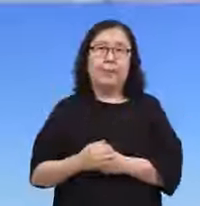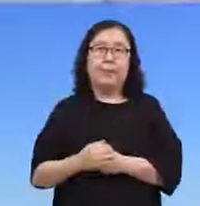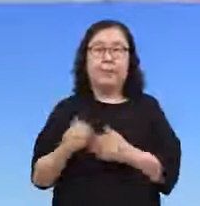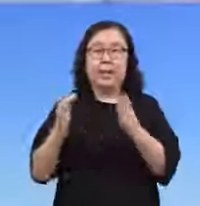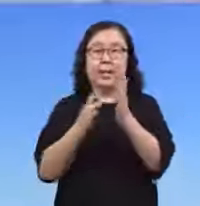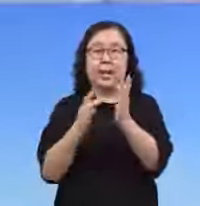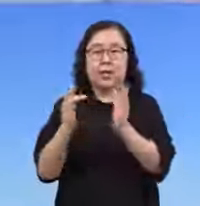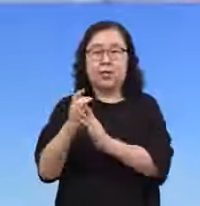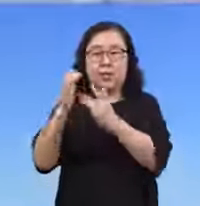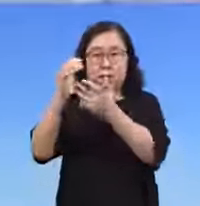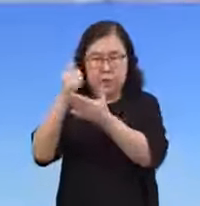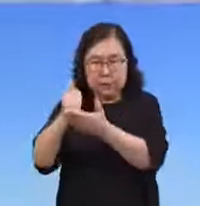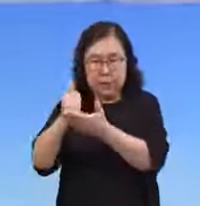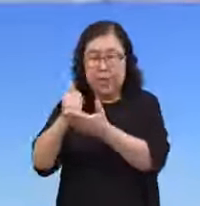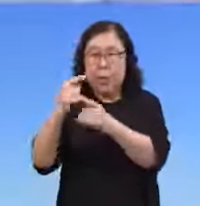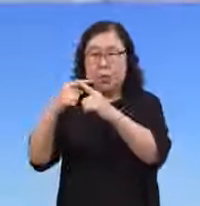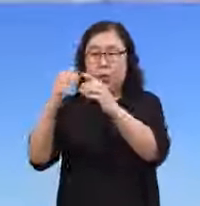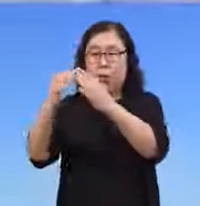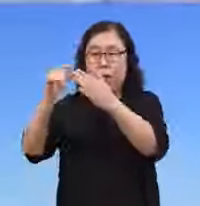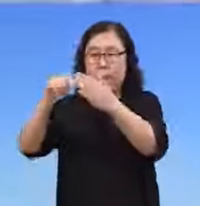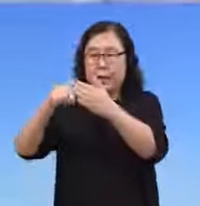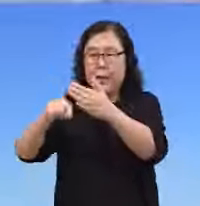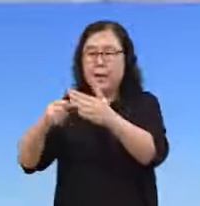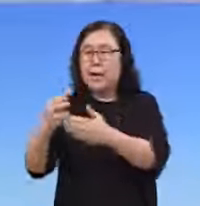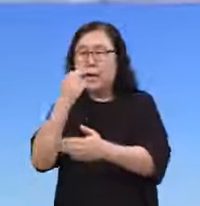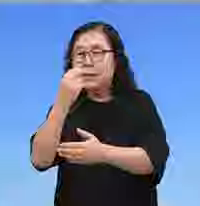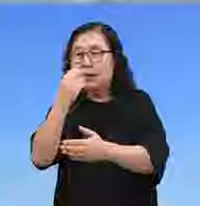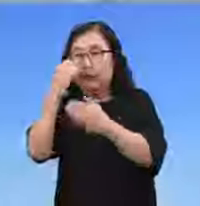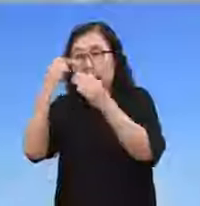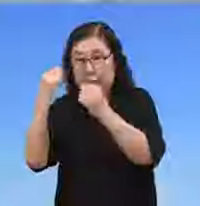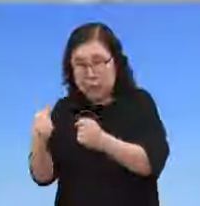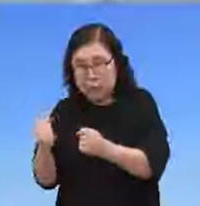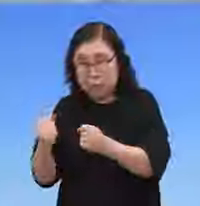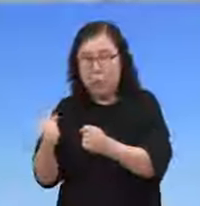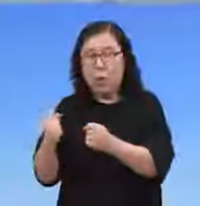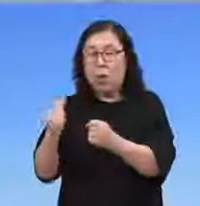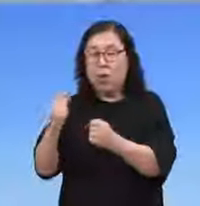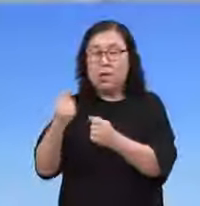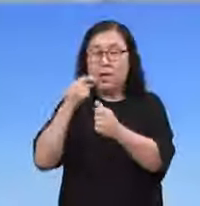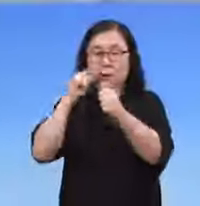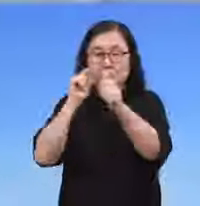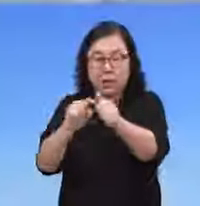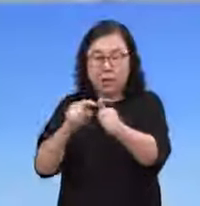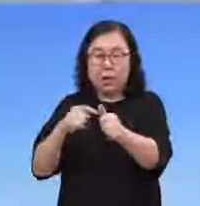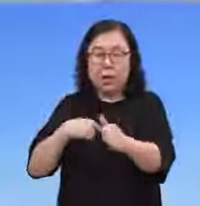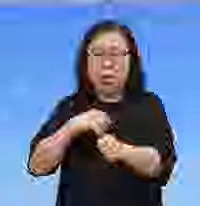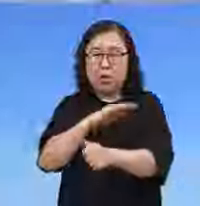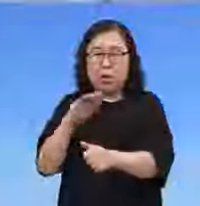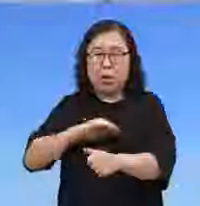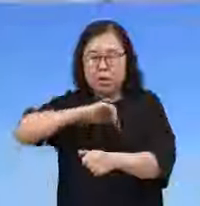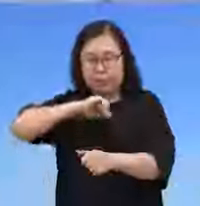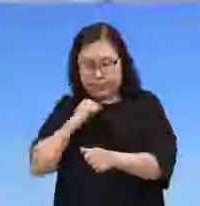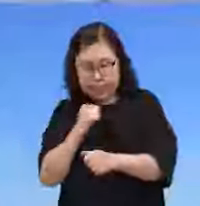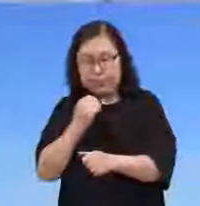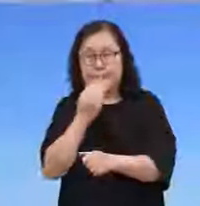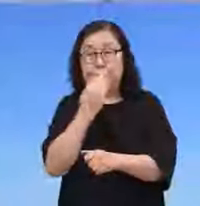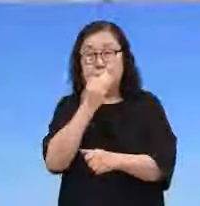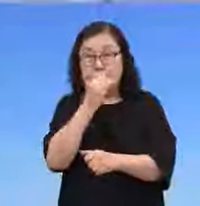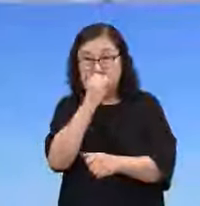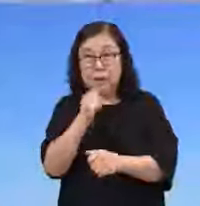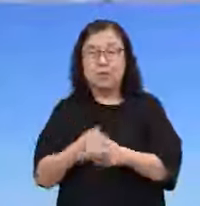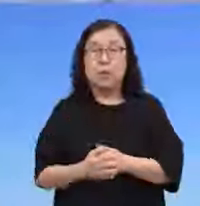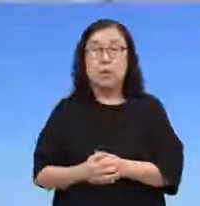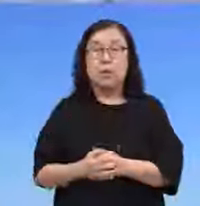이렇게 선포하시는 선포 말씀에 귀를 기울일 수만 있다면 유람선으로 전락해버렸다는 탄식이 난무하는 이